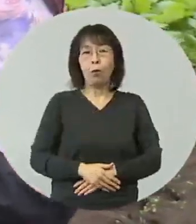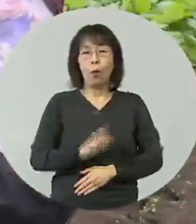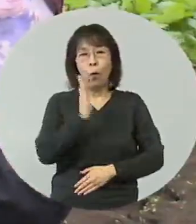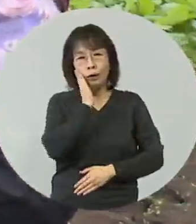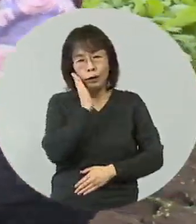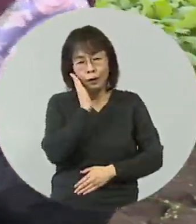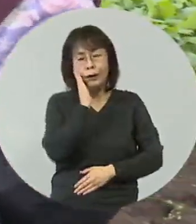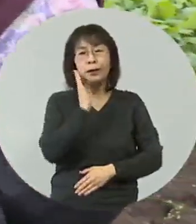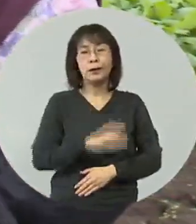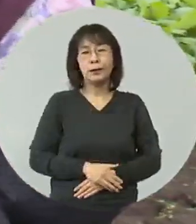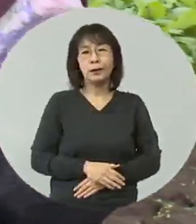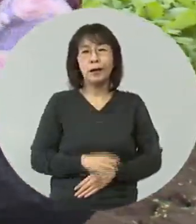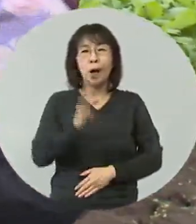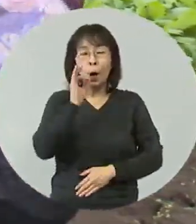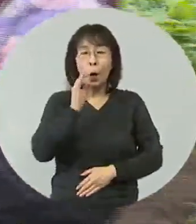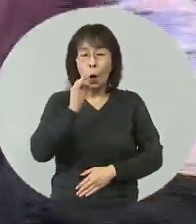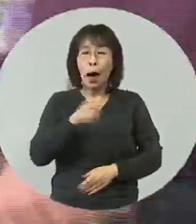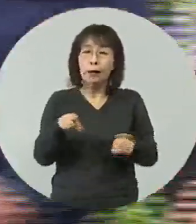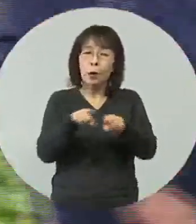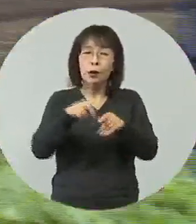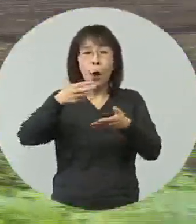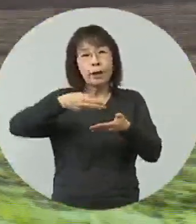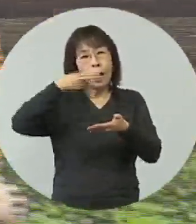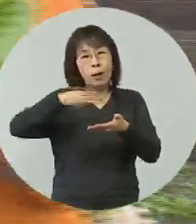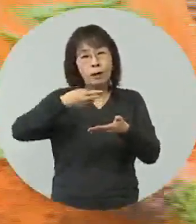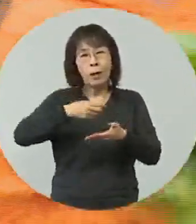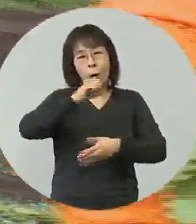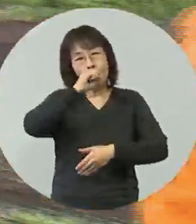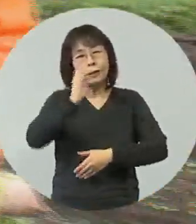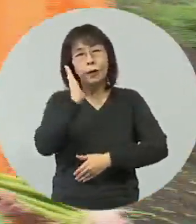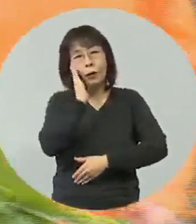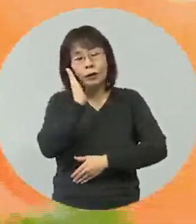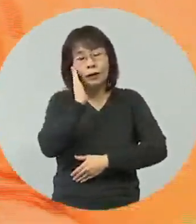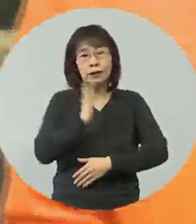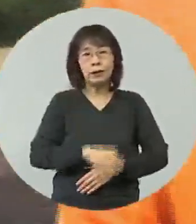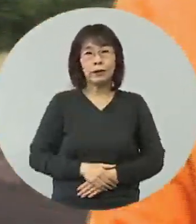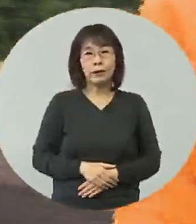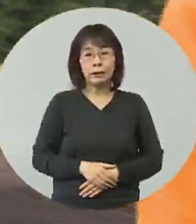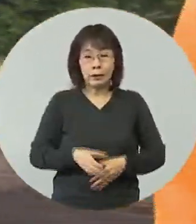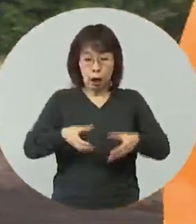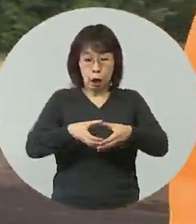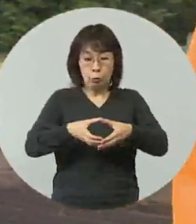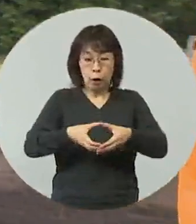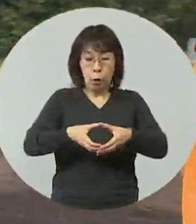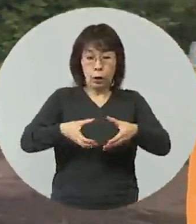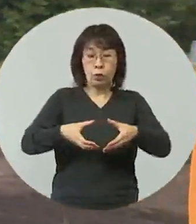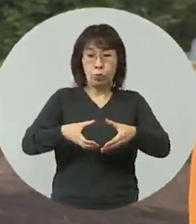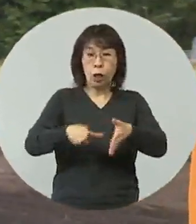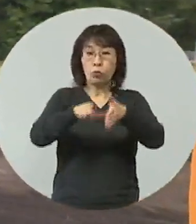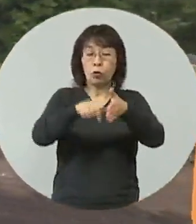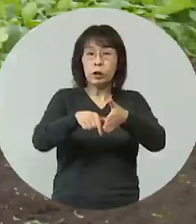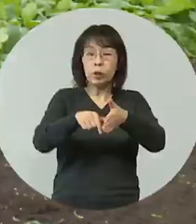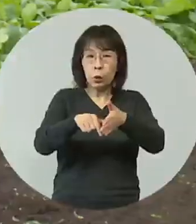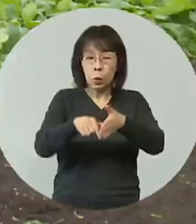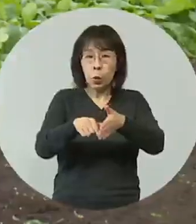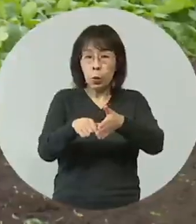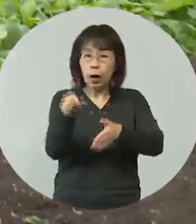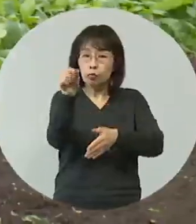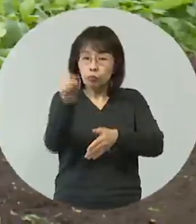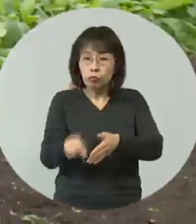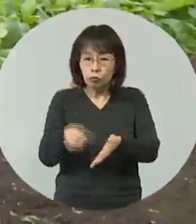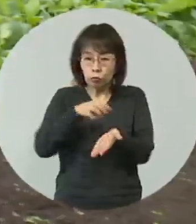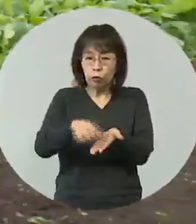美味しいご飯のお供になりますね。で、株がもっと大きくなったのはスライサー